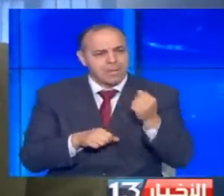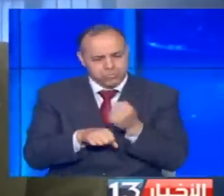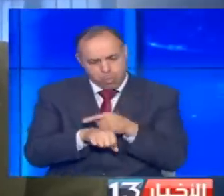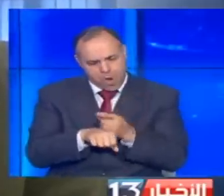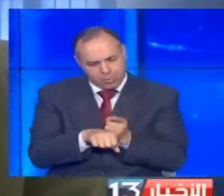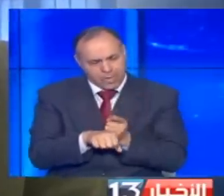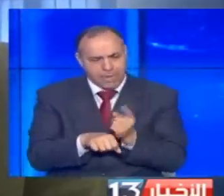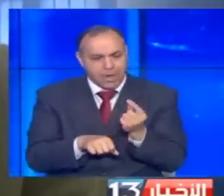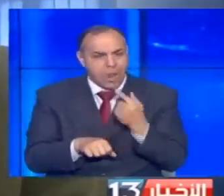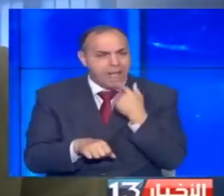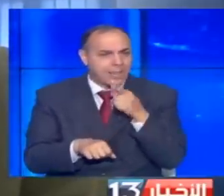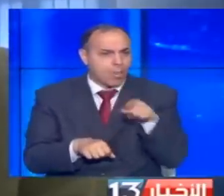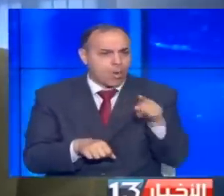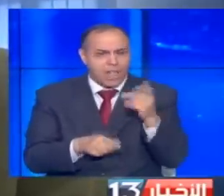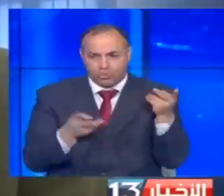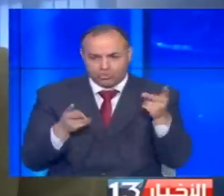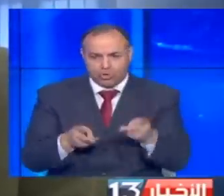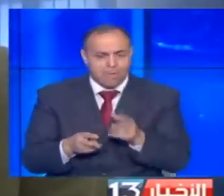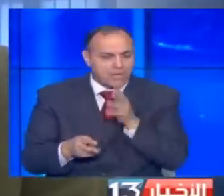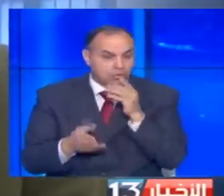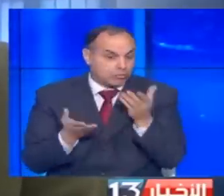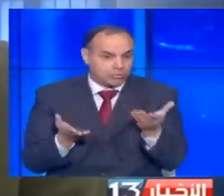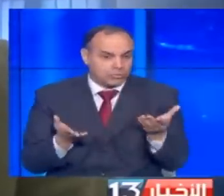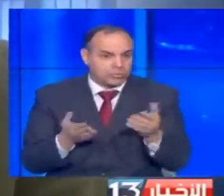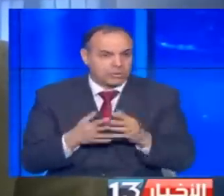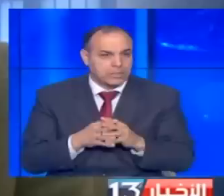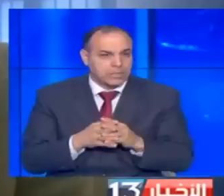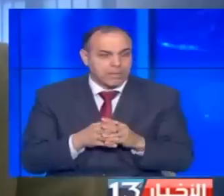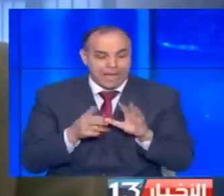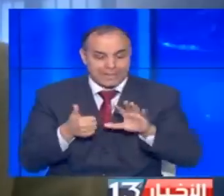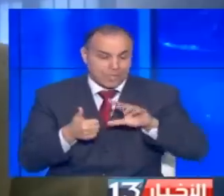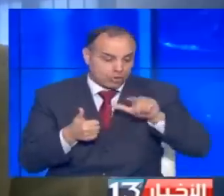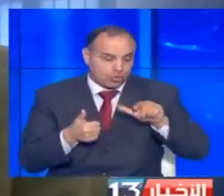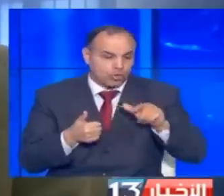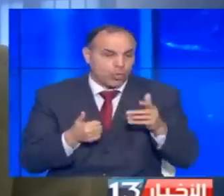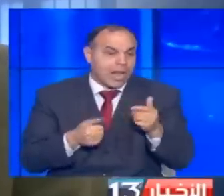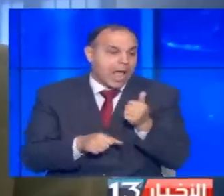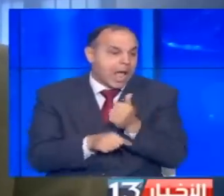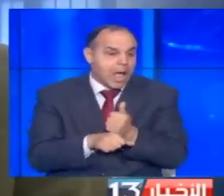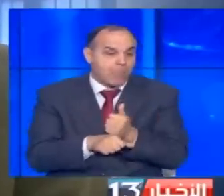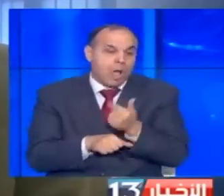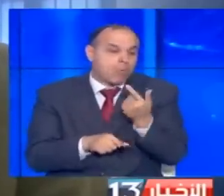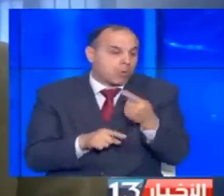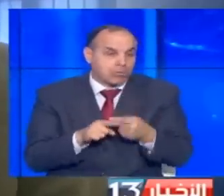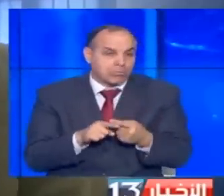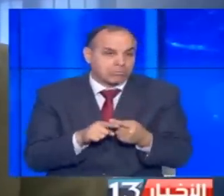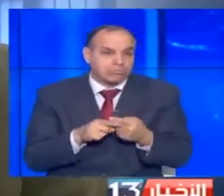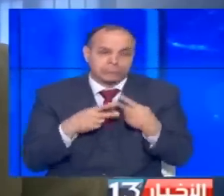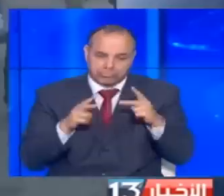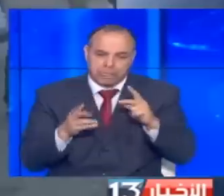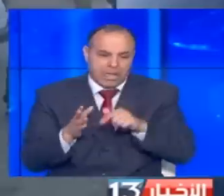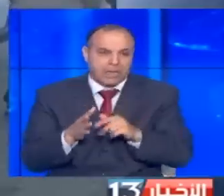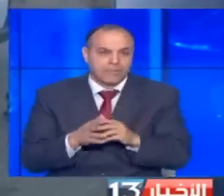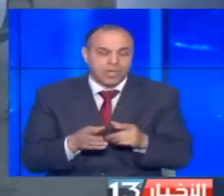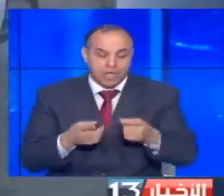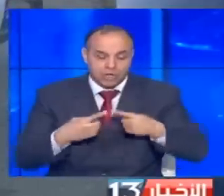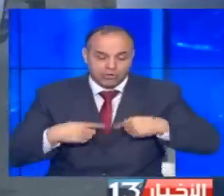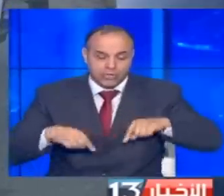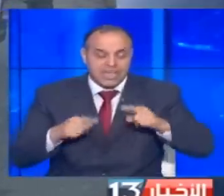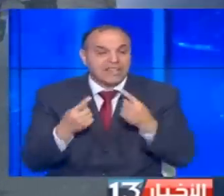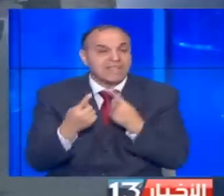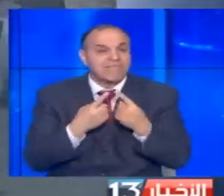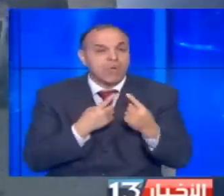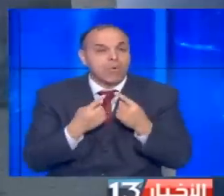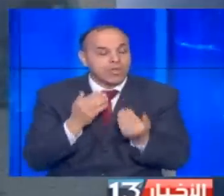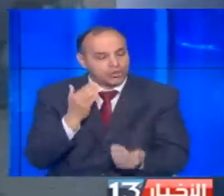وبالتالي حتى واحد من الحاضرين ينجم يقول بعد ست اشهر الا بعد عالم ولا عملوا ستنجم يتم الامر جلسه تفاوضيه